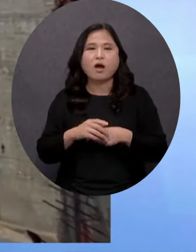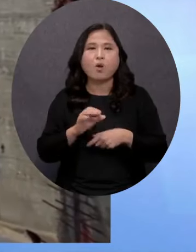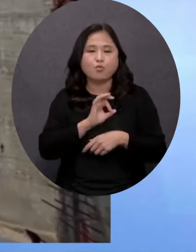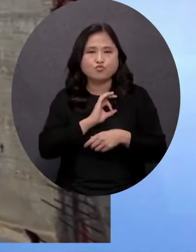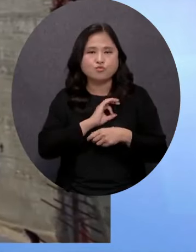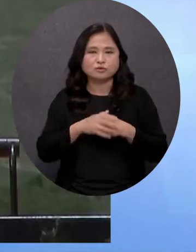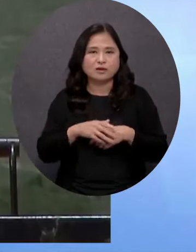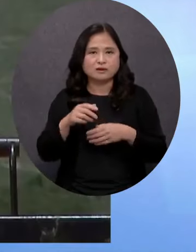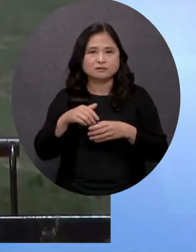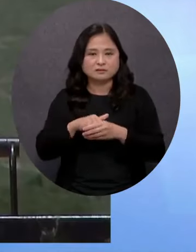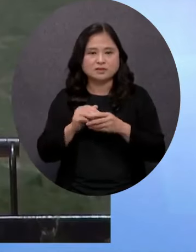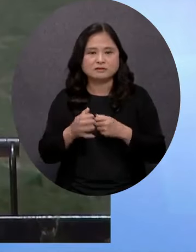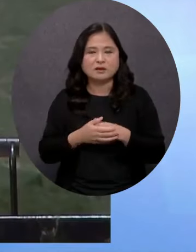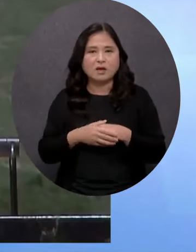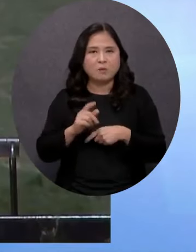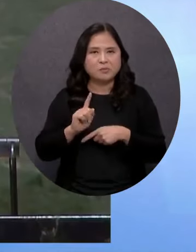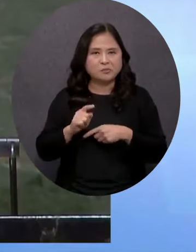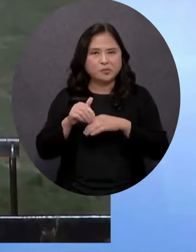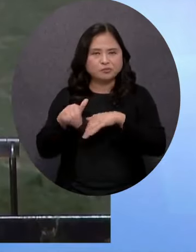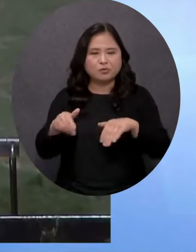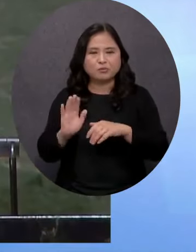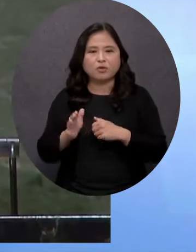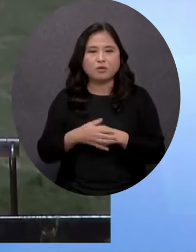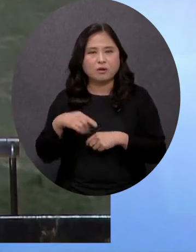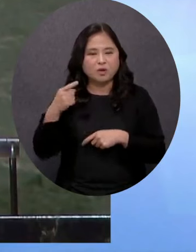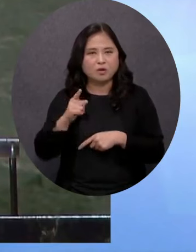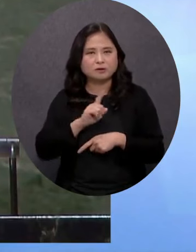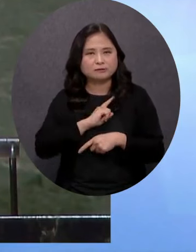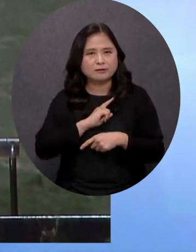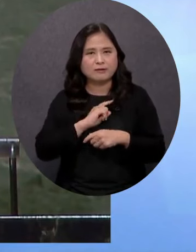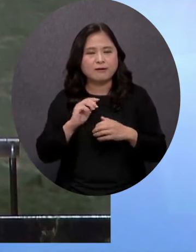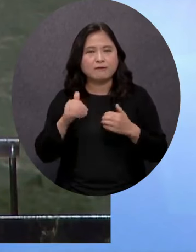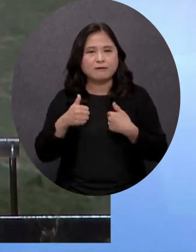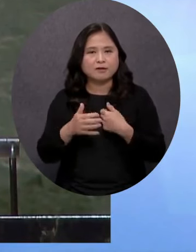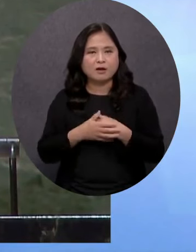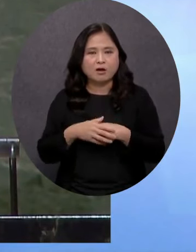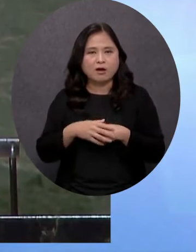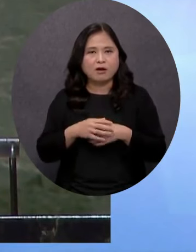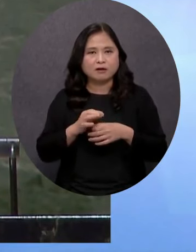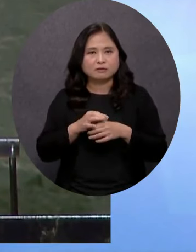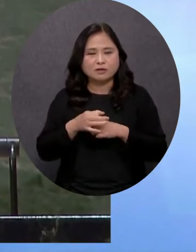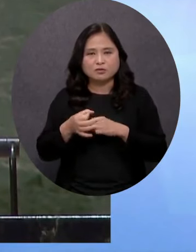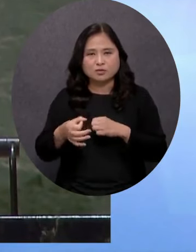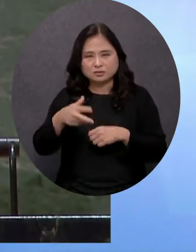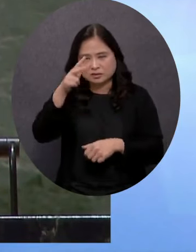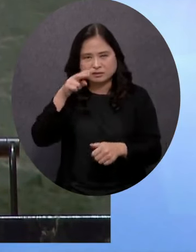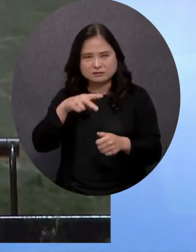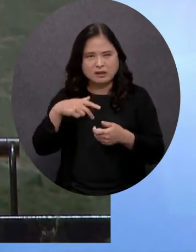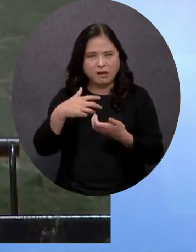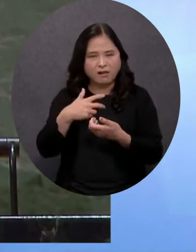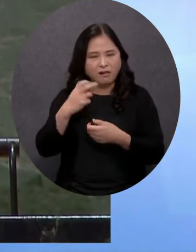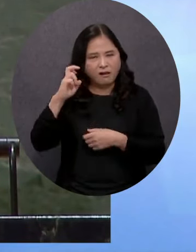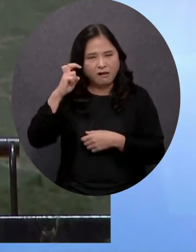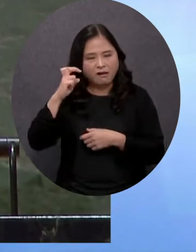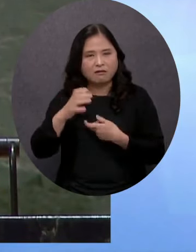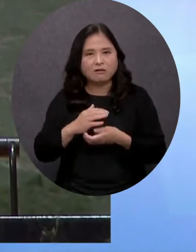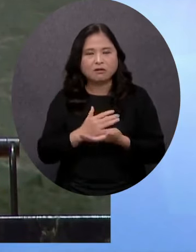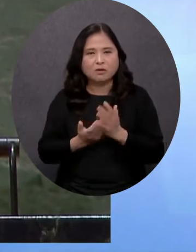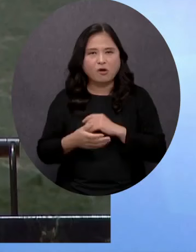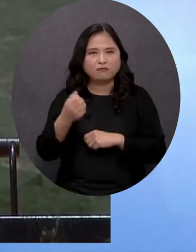障碍。 美国顽固从自身利益和地缘政治算计出发，一再滥用否决